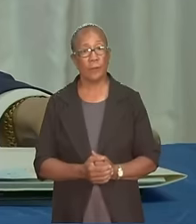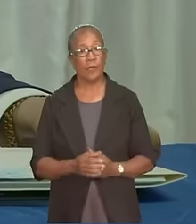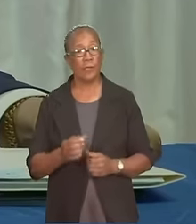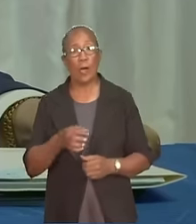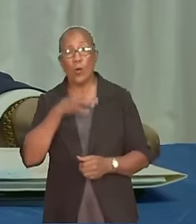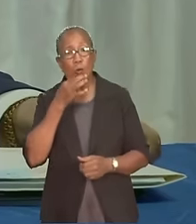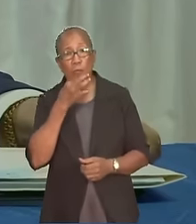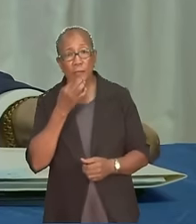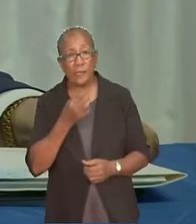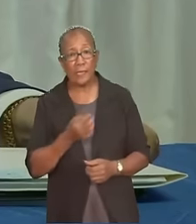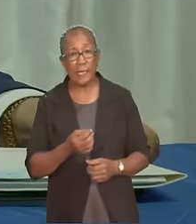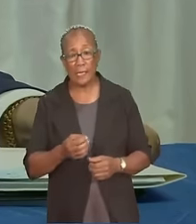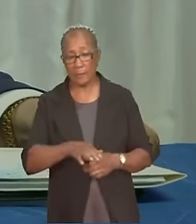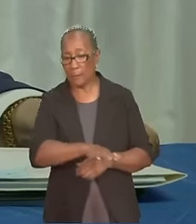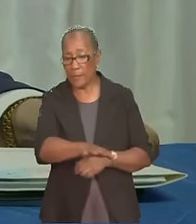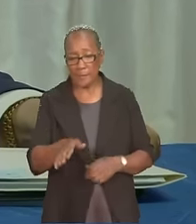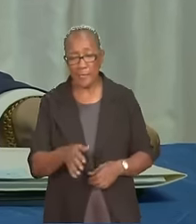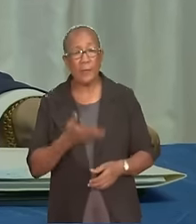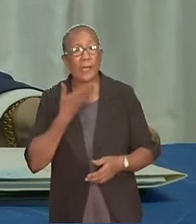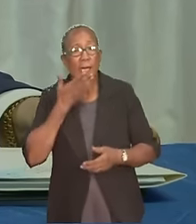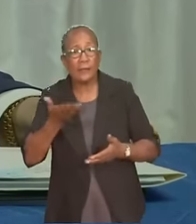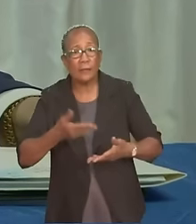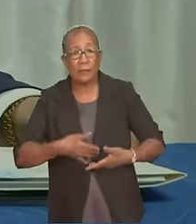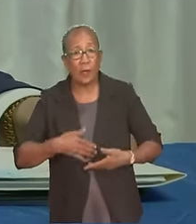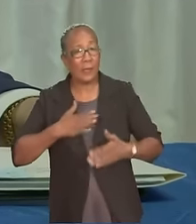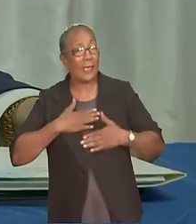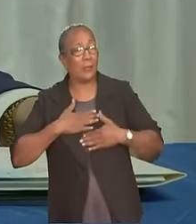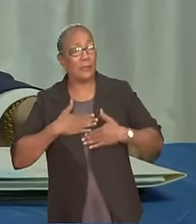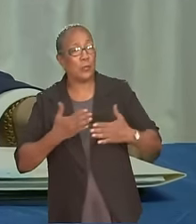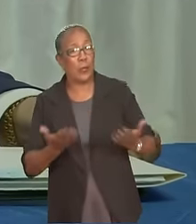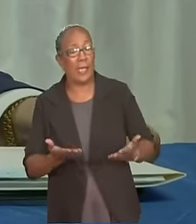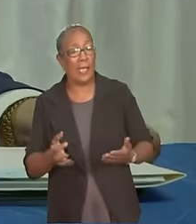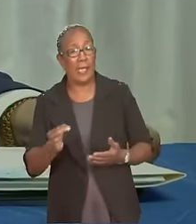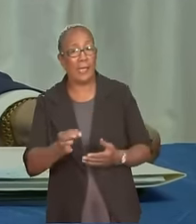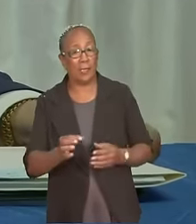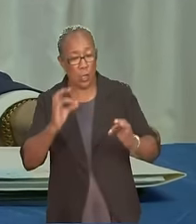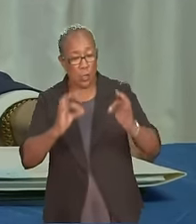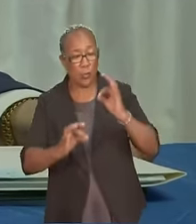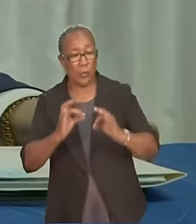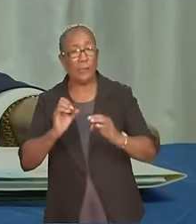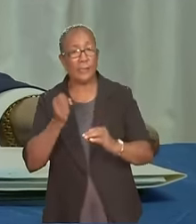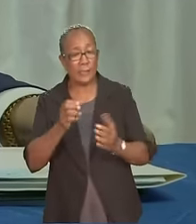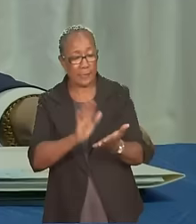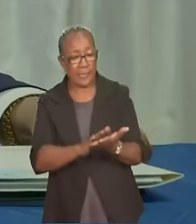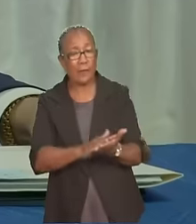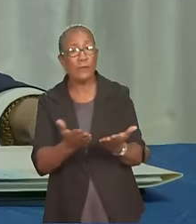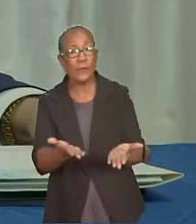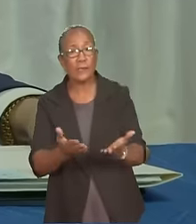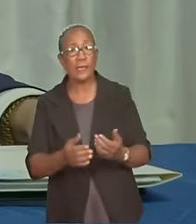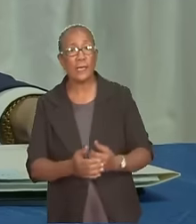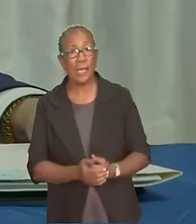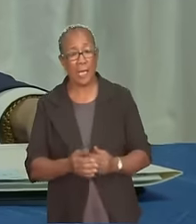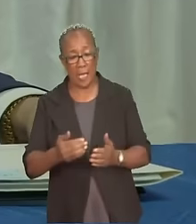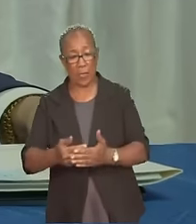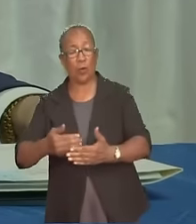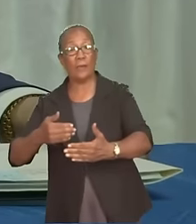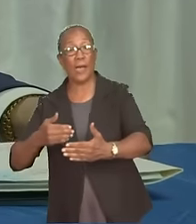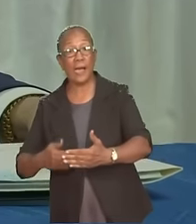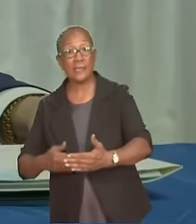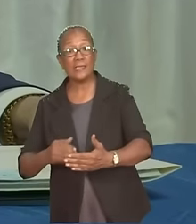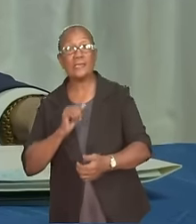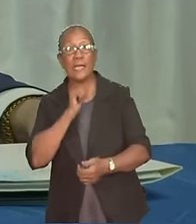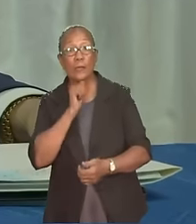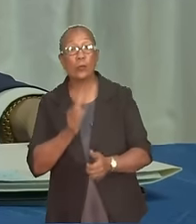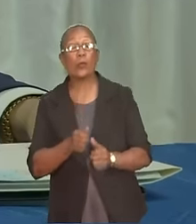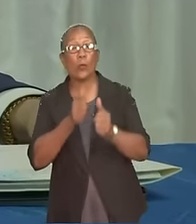percelen meer aanvragen. Want dan hebben ze hun eigen percelen daar, zo juridisch ook goed geregeld. En om die achterstanden allemaal in te lopen, is er